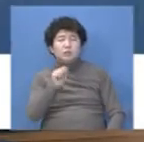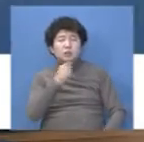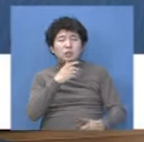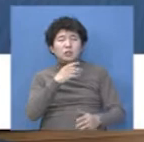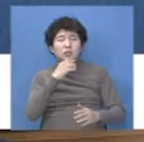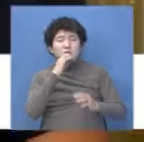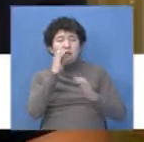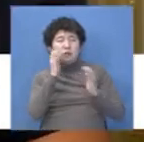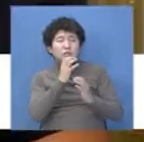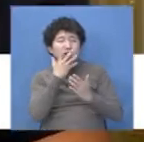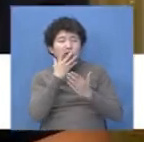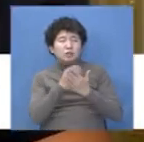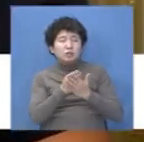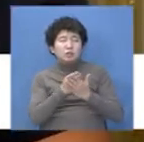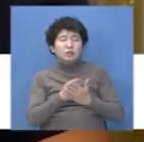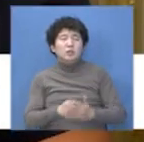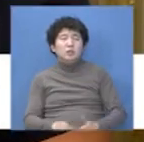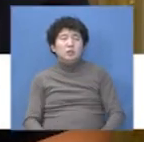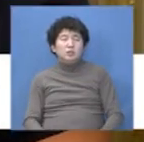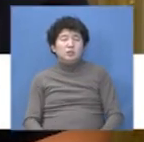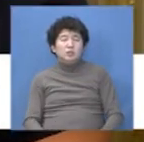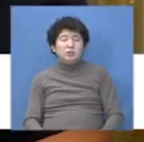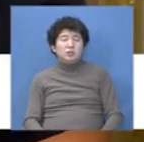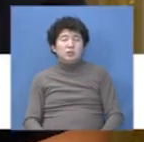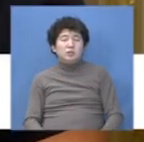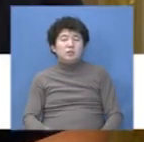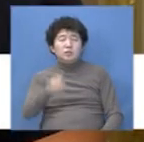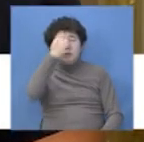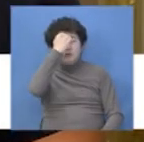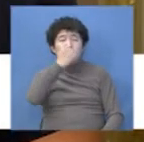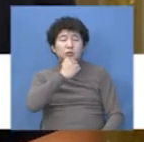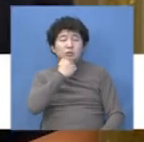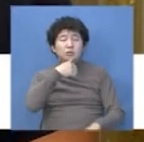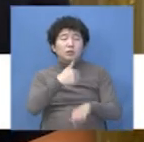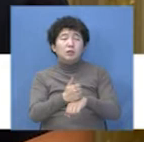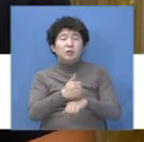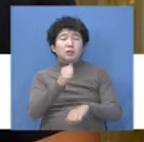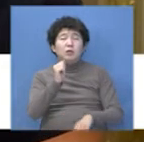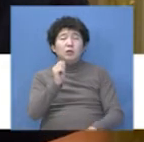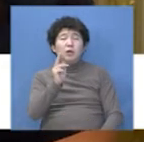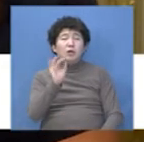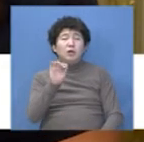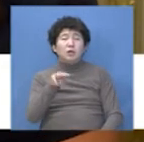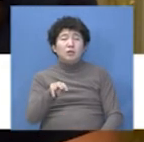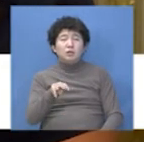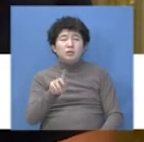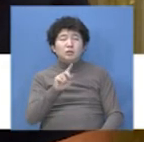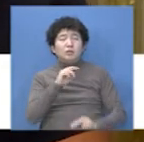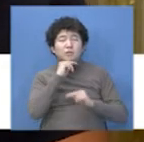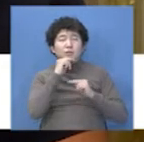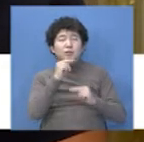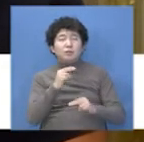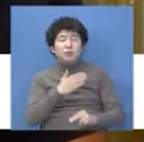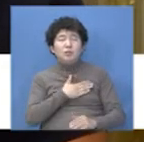бесценных артефактов. Мы очень благодарны акиму области Даниялу Кинжитаевичу Ахметову за то, что он обратил внимание на